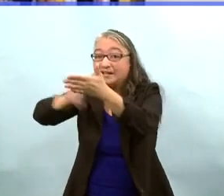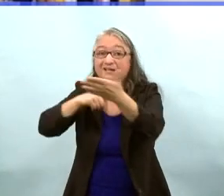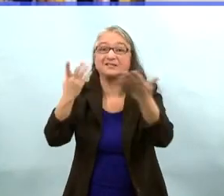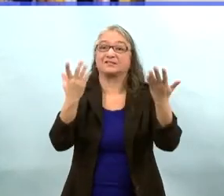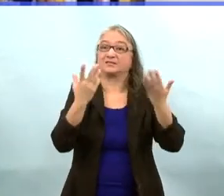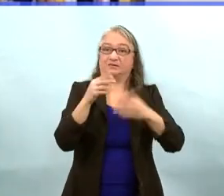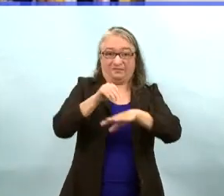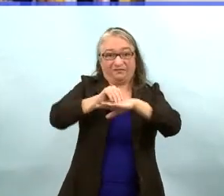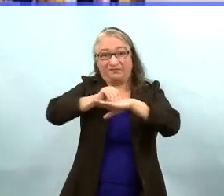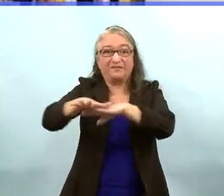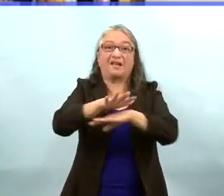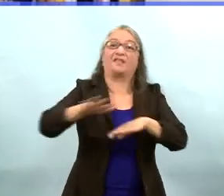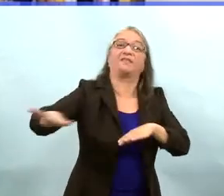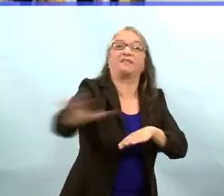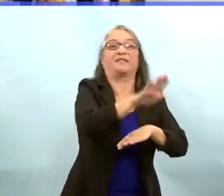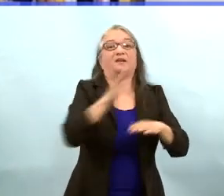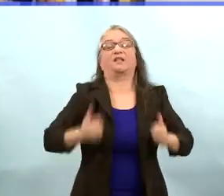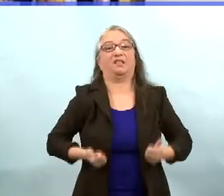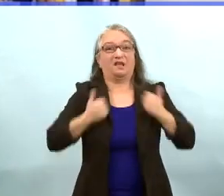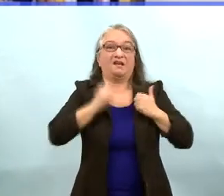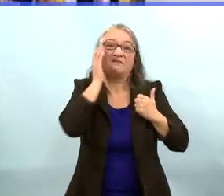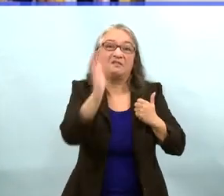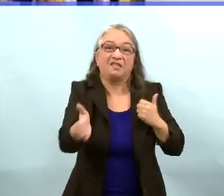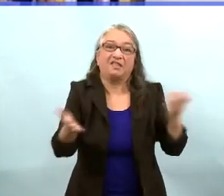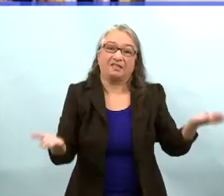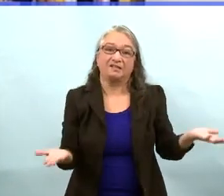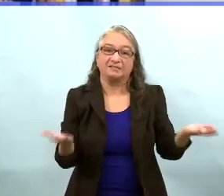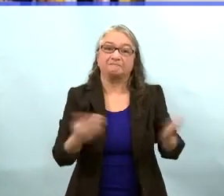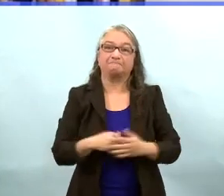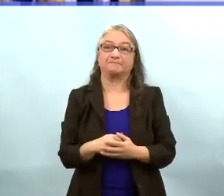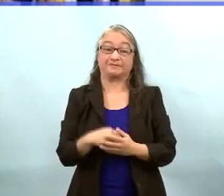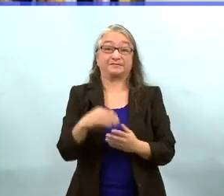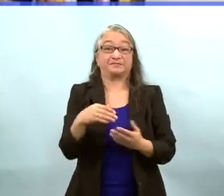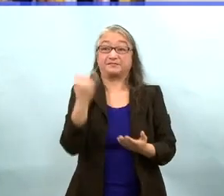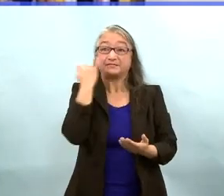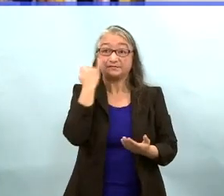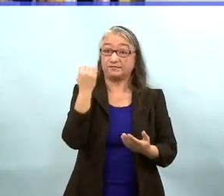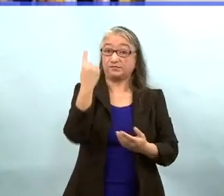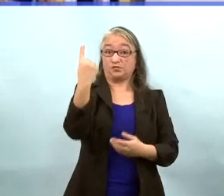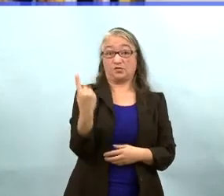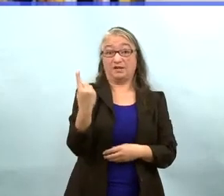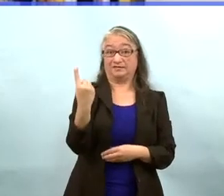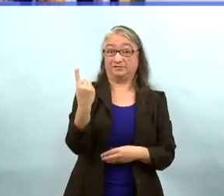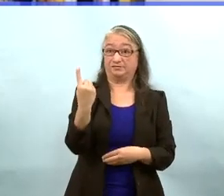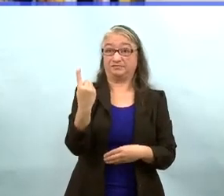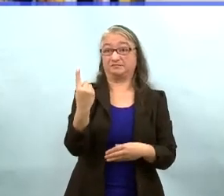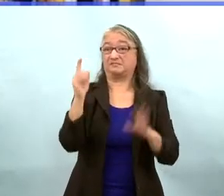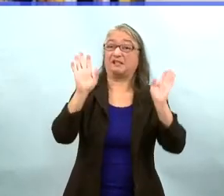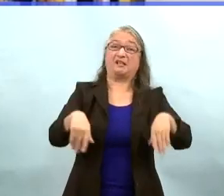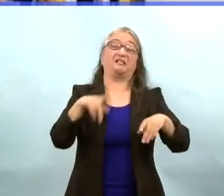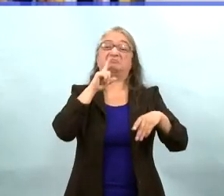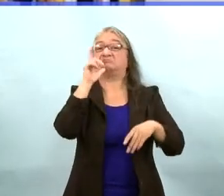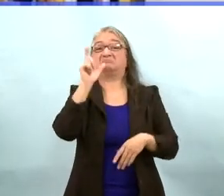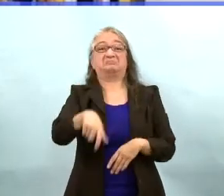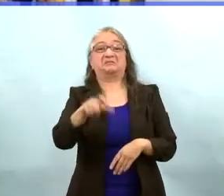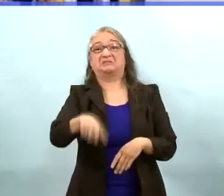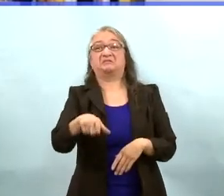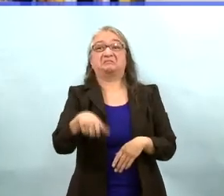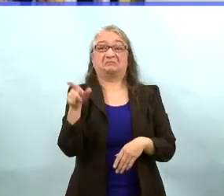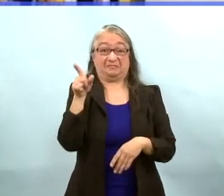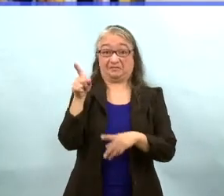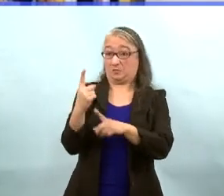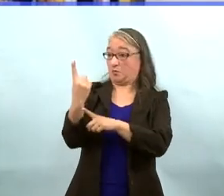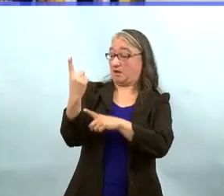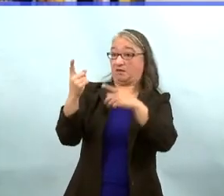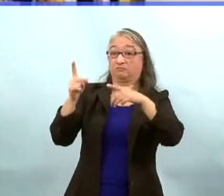Donc, lorsque l'on pense au fait que l'action d'une personne peut avoir des répercussions sur les autres, eh bien, imaginez la situation d'un enfant unique.